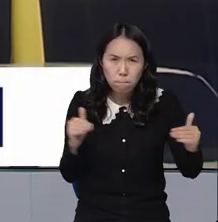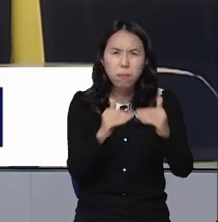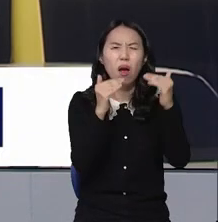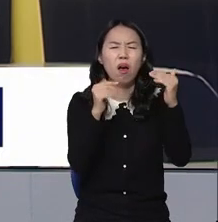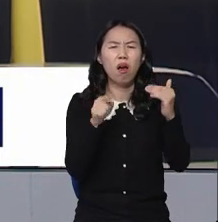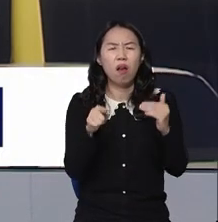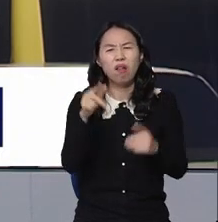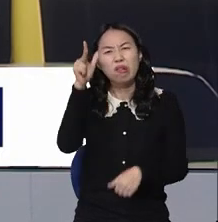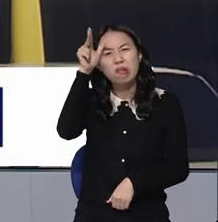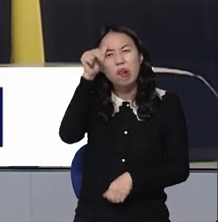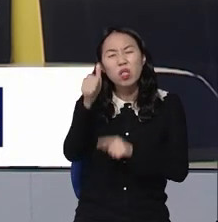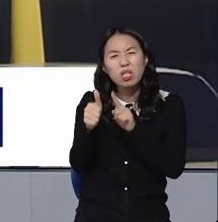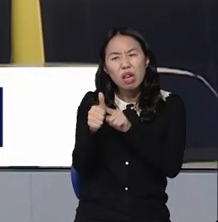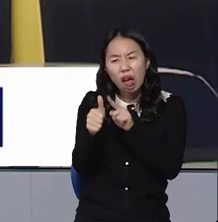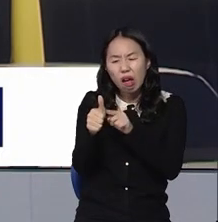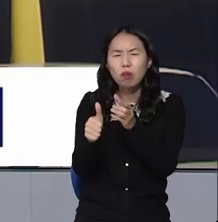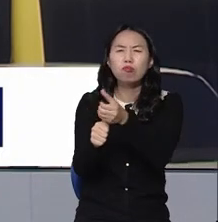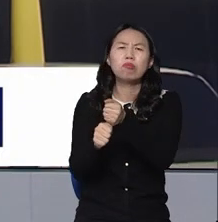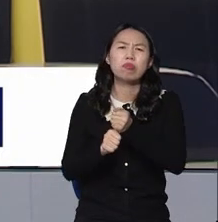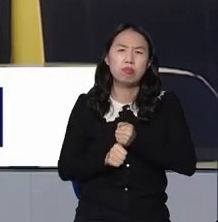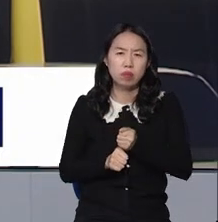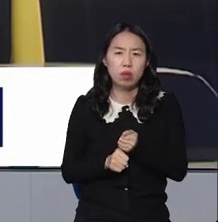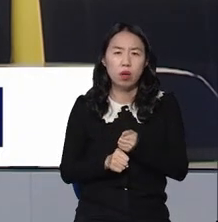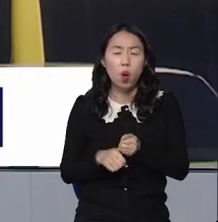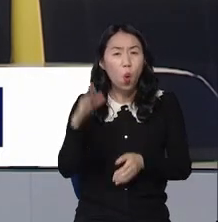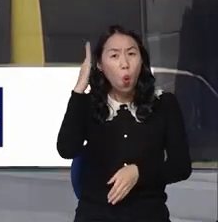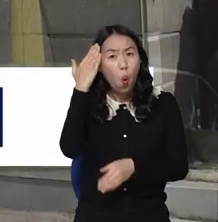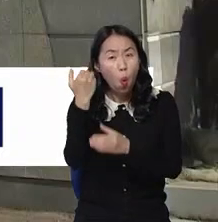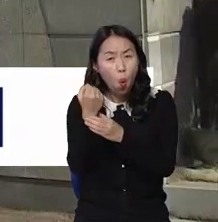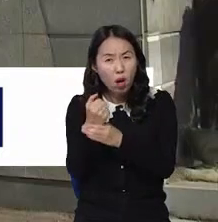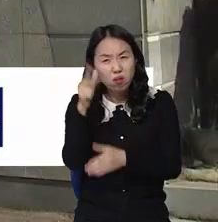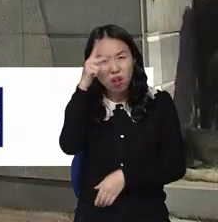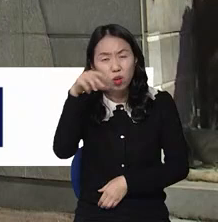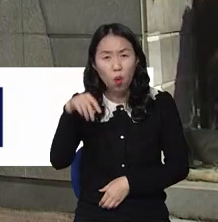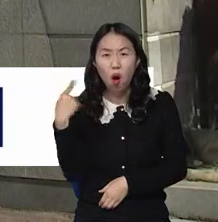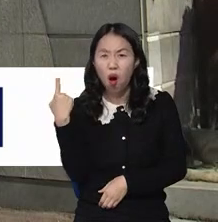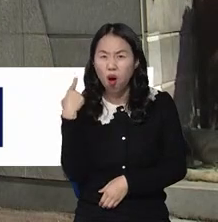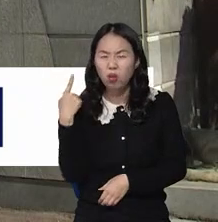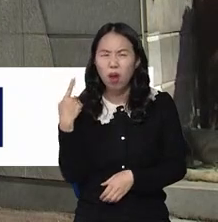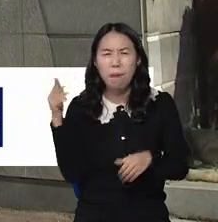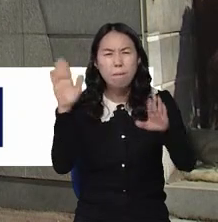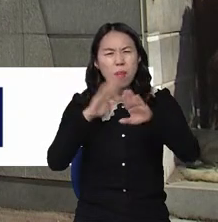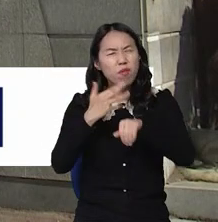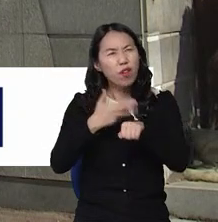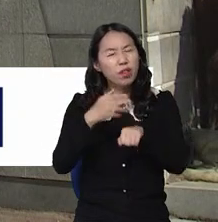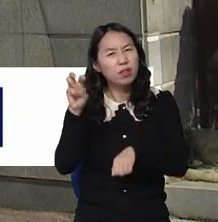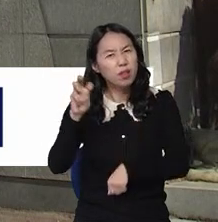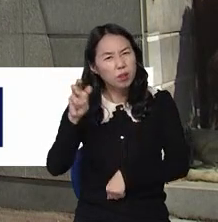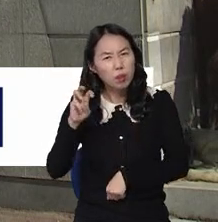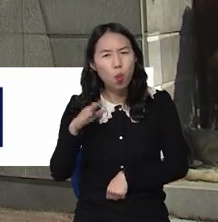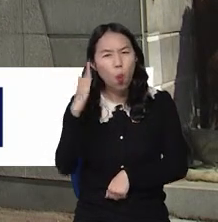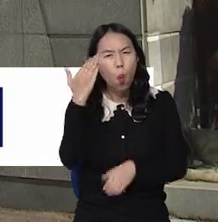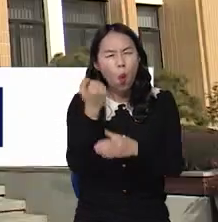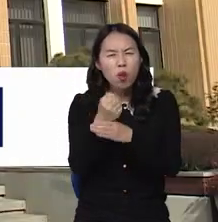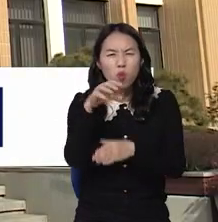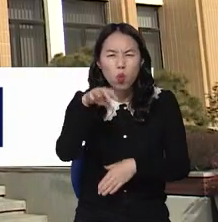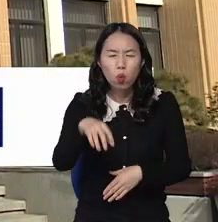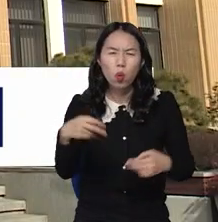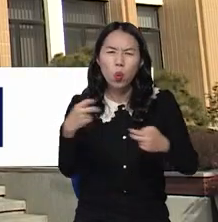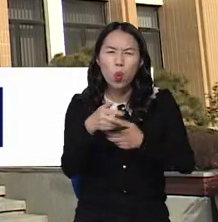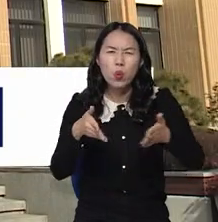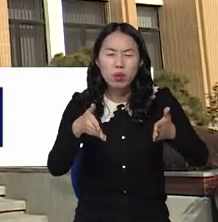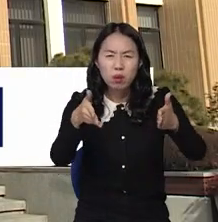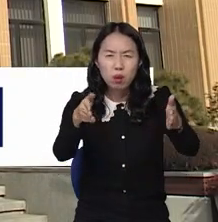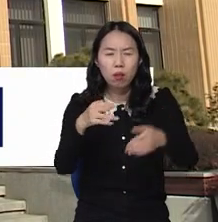낸 현직 경찰관이 붙잡혔습니다. 화순경찰서는 어제 저녁 8시 반쯤 화순군 화순읍의 한